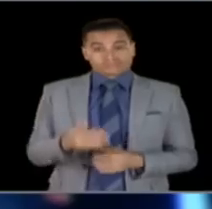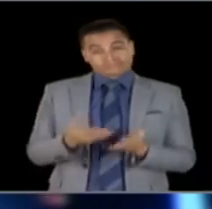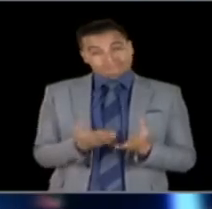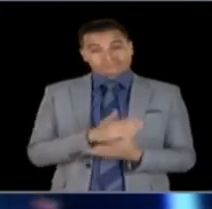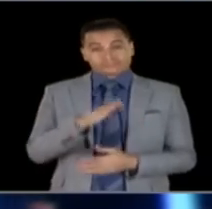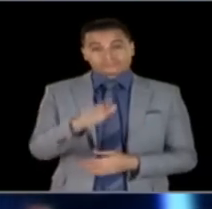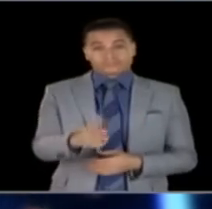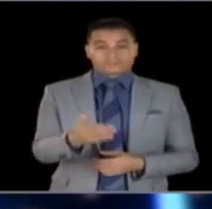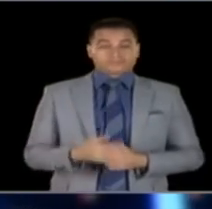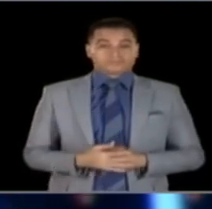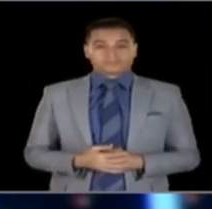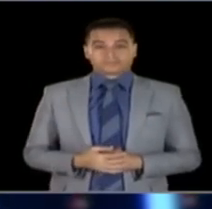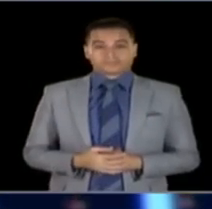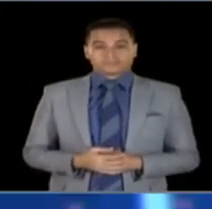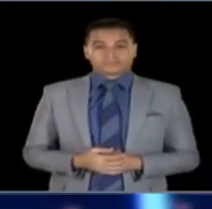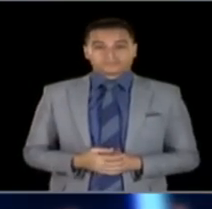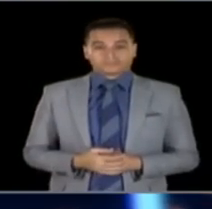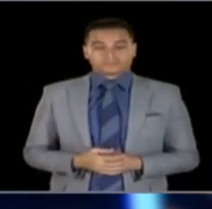جغرافيا.